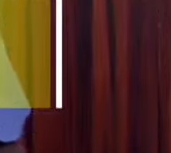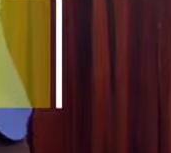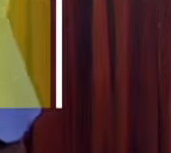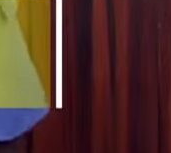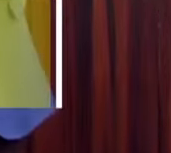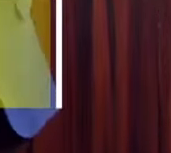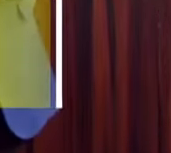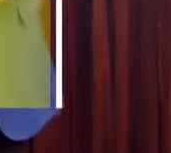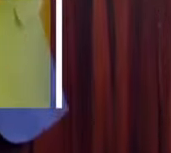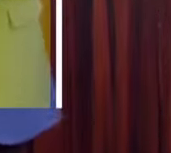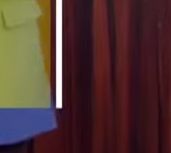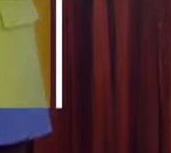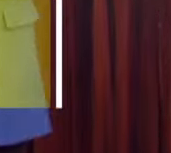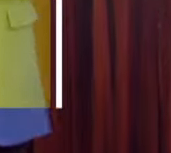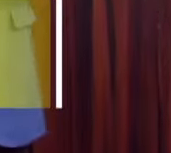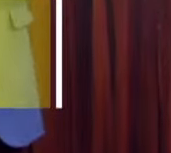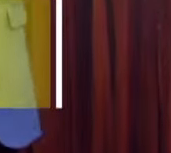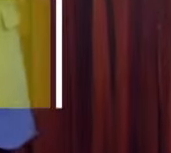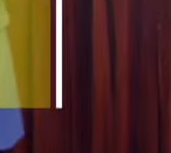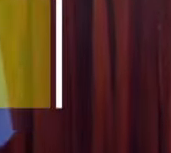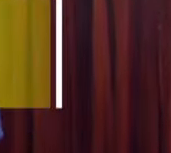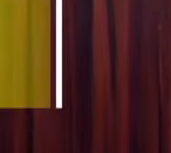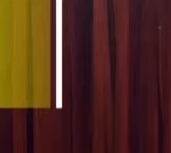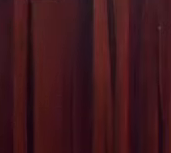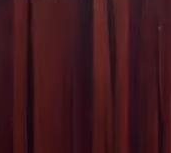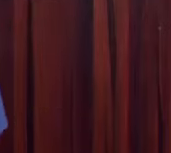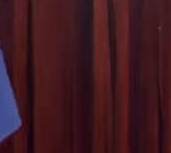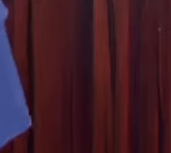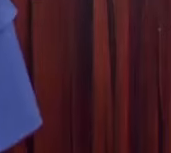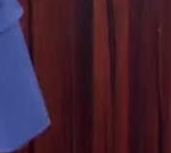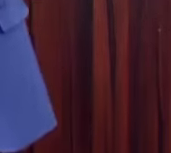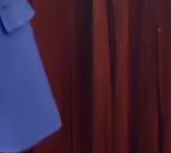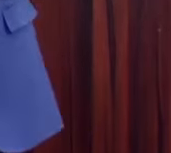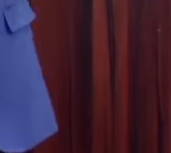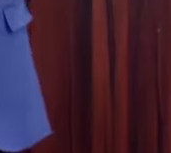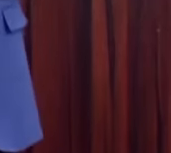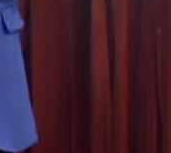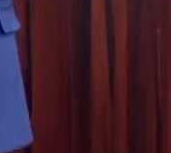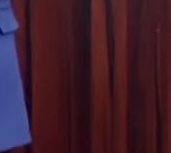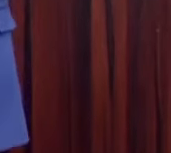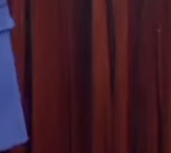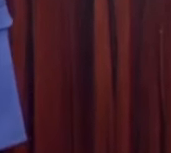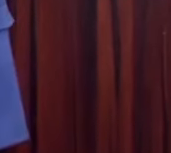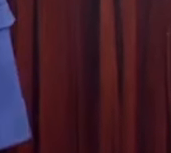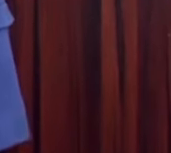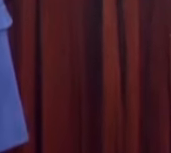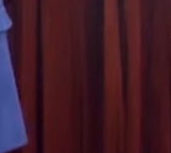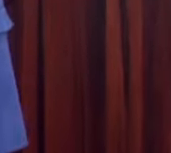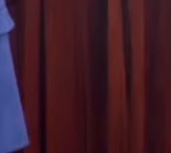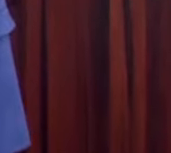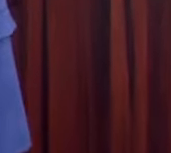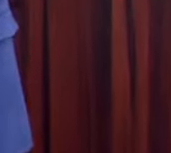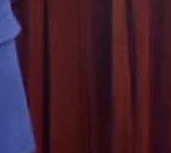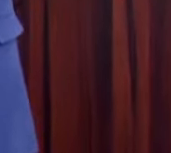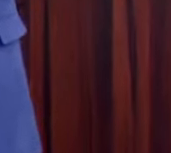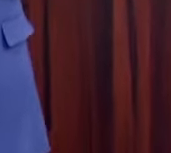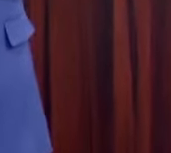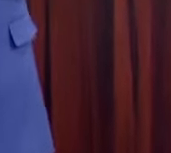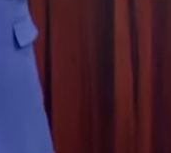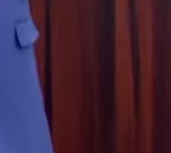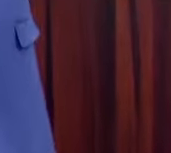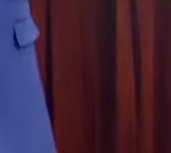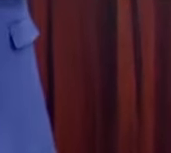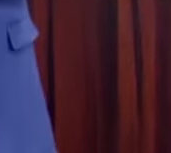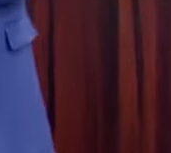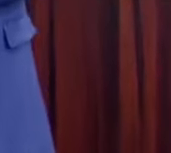sa iyong much-awaited show. Okay, sa April 6 po, sisimula na alas 6:15 ng gabi. Araw-araw at yung Sabado po yan,